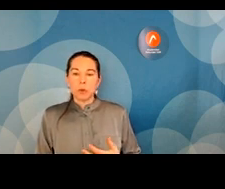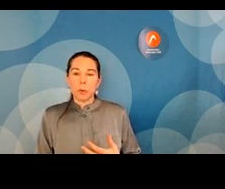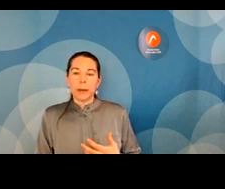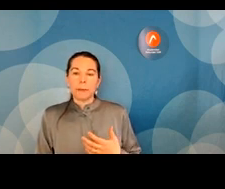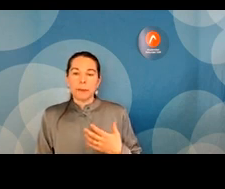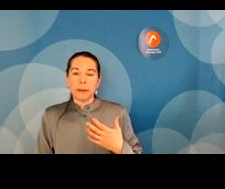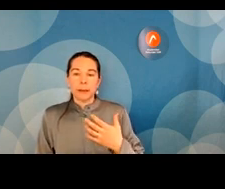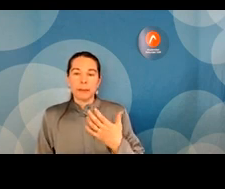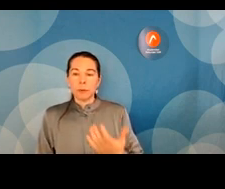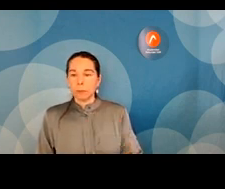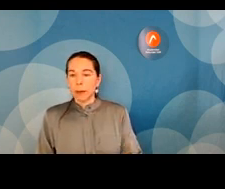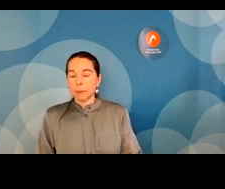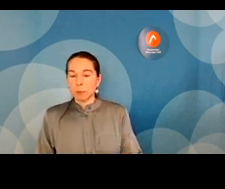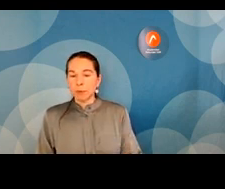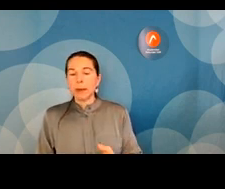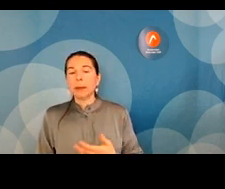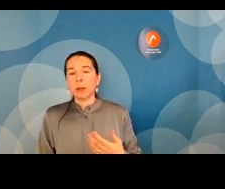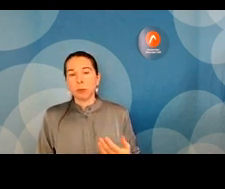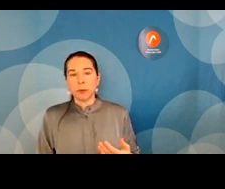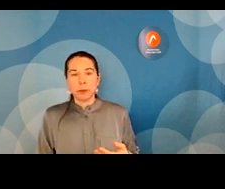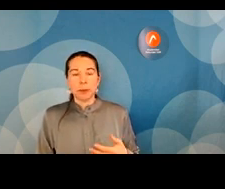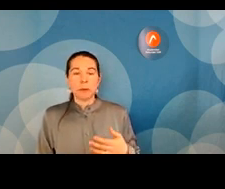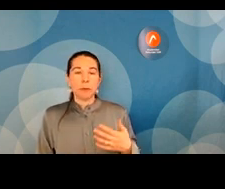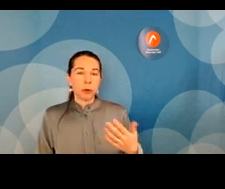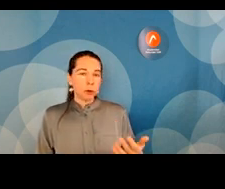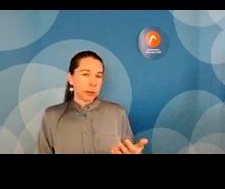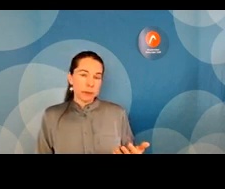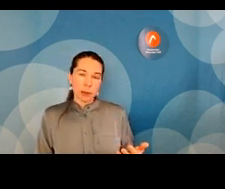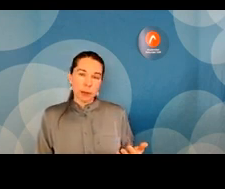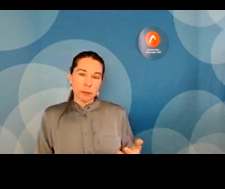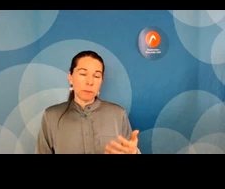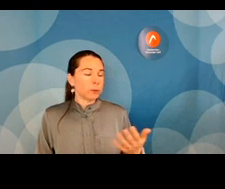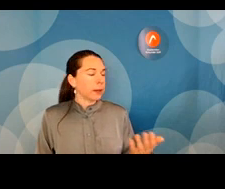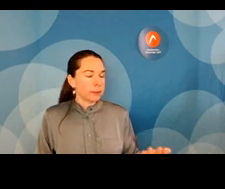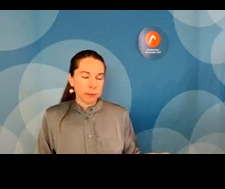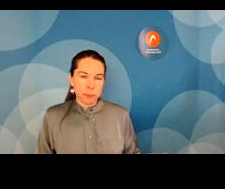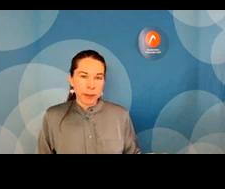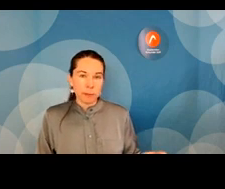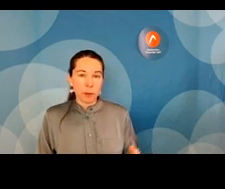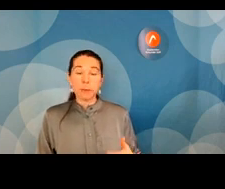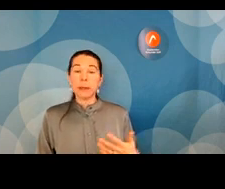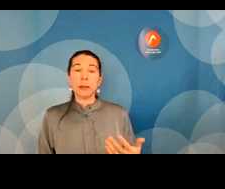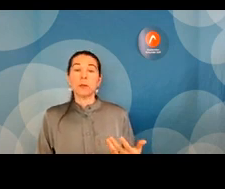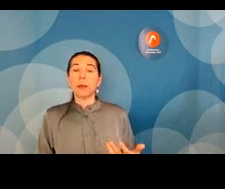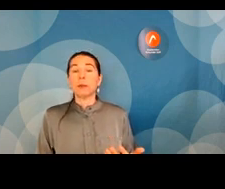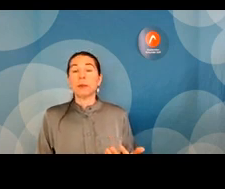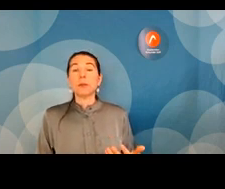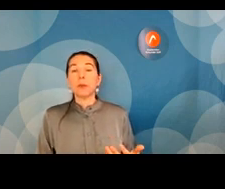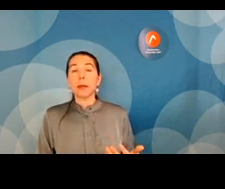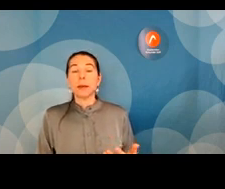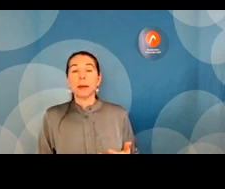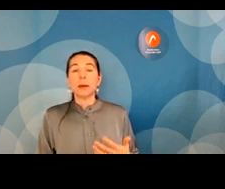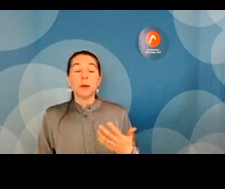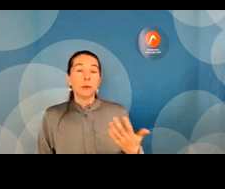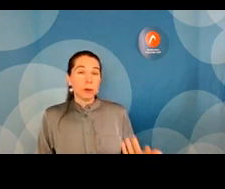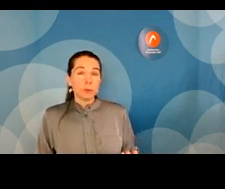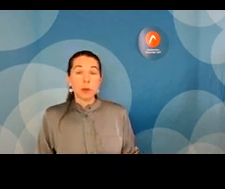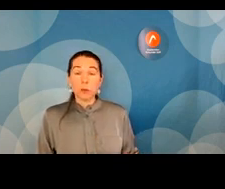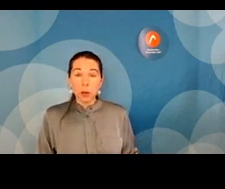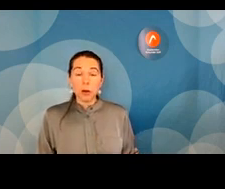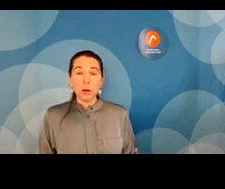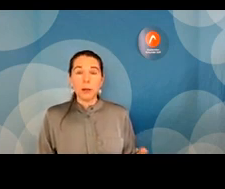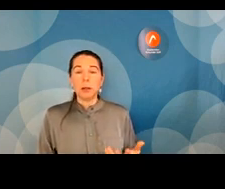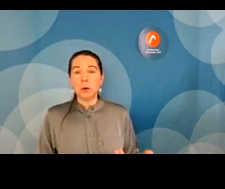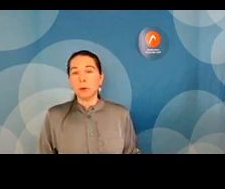Men det är också så att det som Arbetsmiljöverket lyfter är att för att vi ska, och det här känns som självklart, men det är ändå viktigt att diskutera det. För